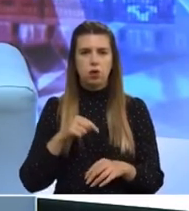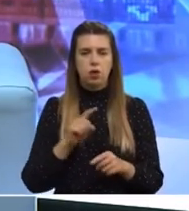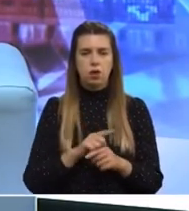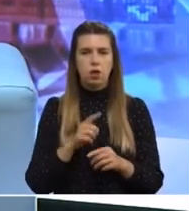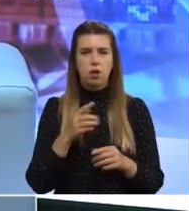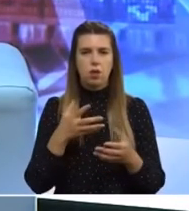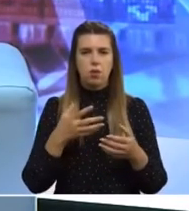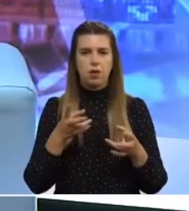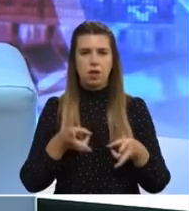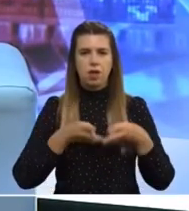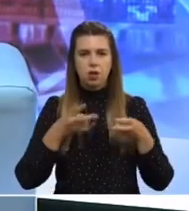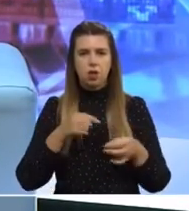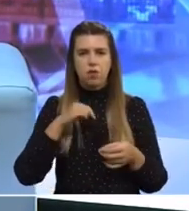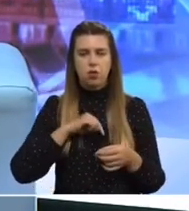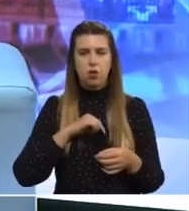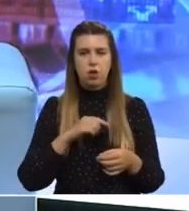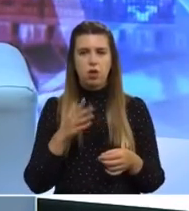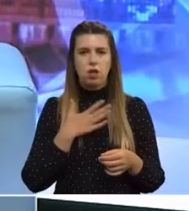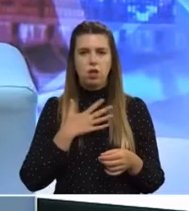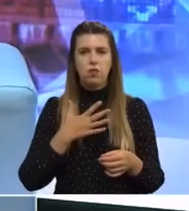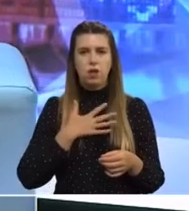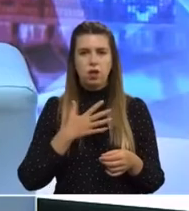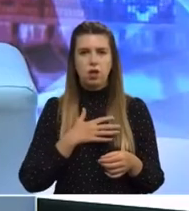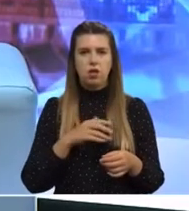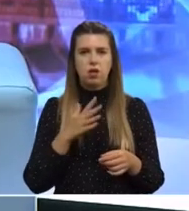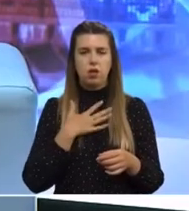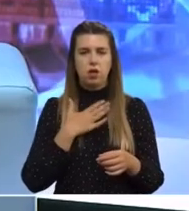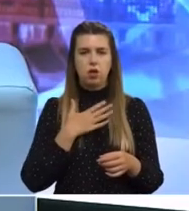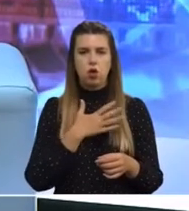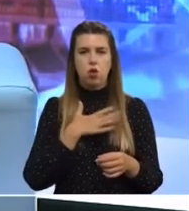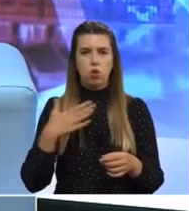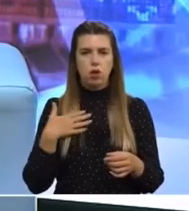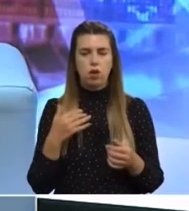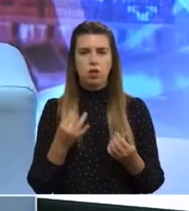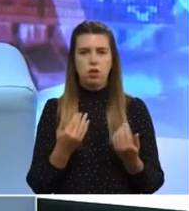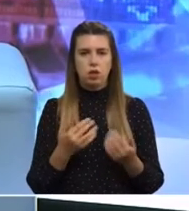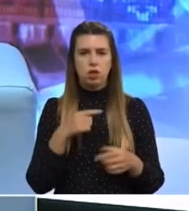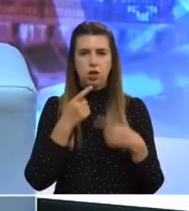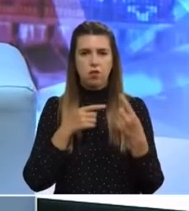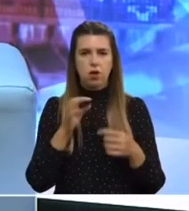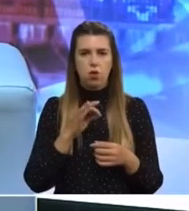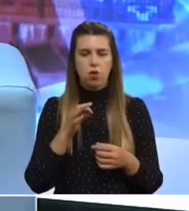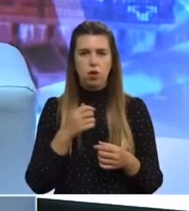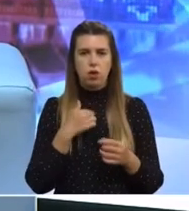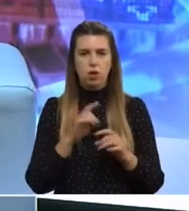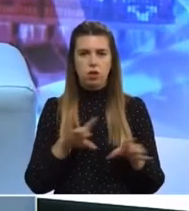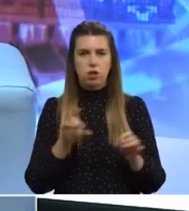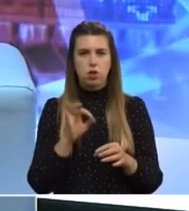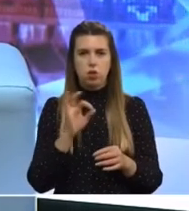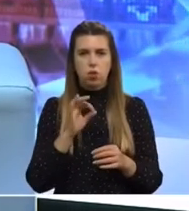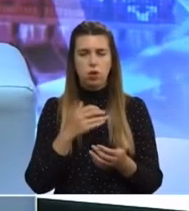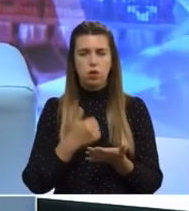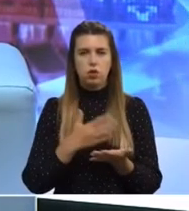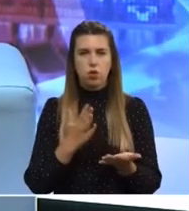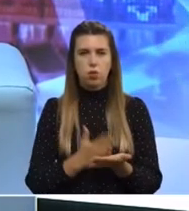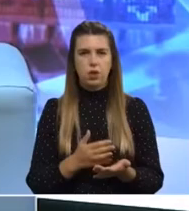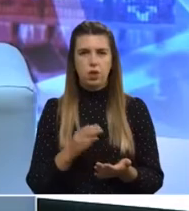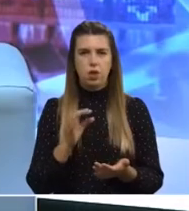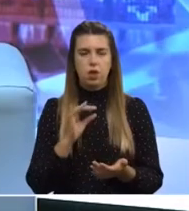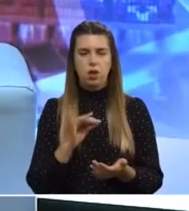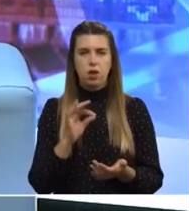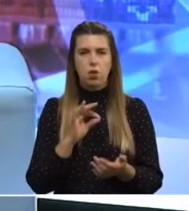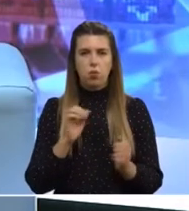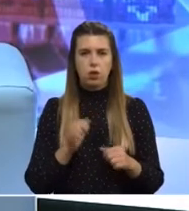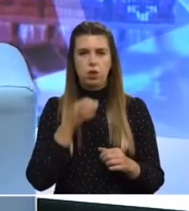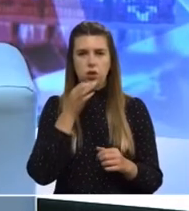чувствовать вот эту плавность, это воздействие на наше дыхание, на наши легкие. И сейчас, кстати говоря, вот я расскажу про инструменты и